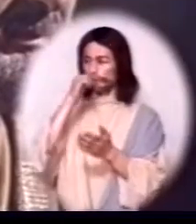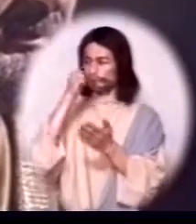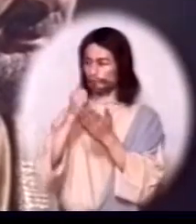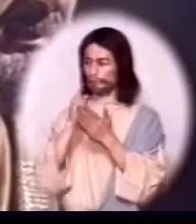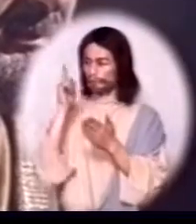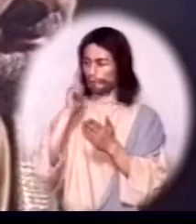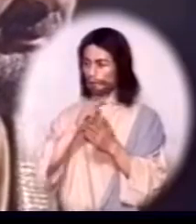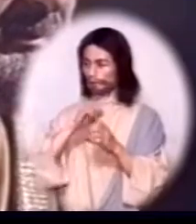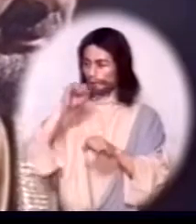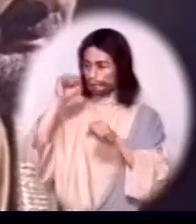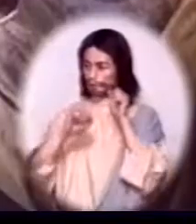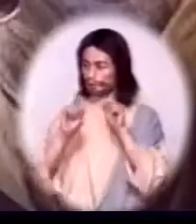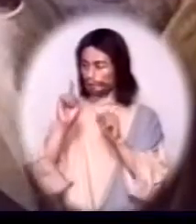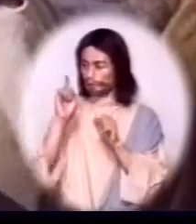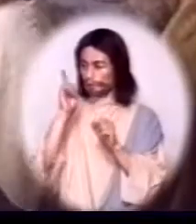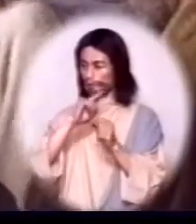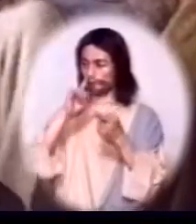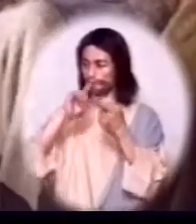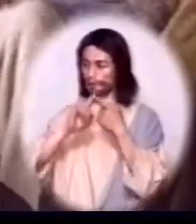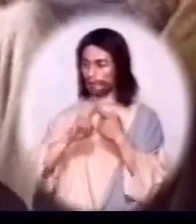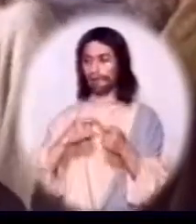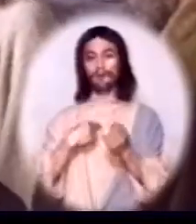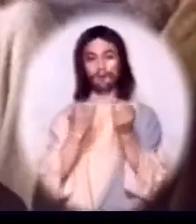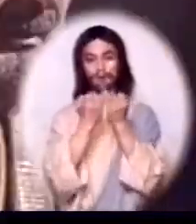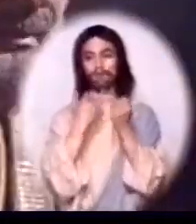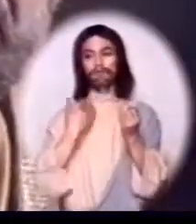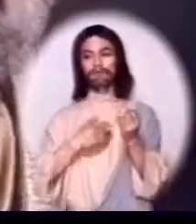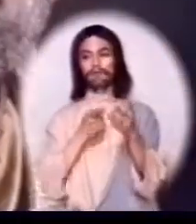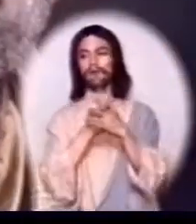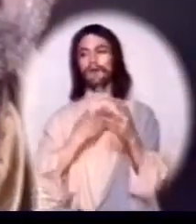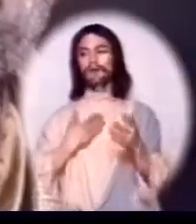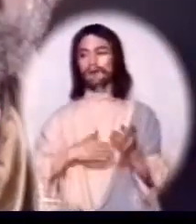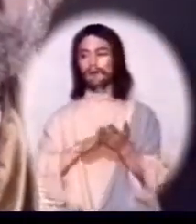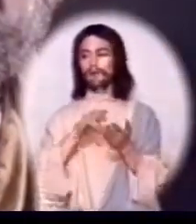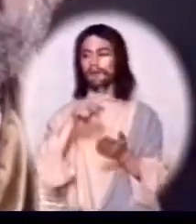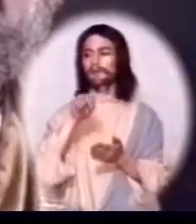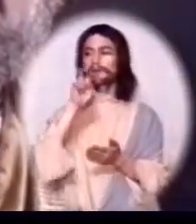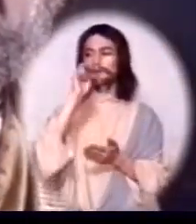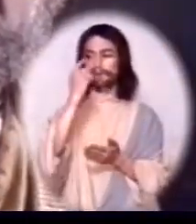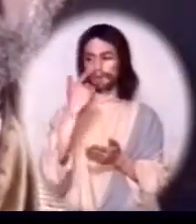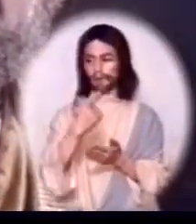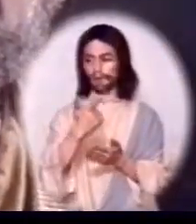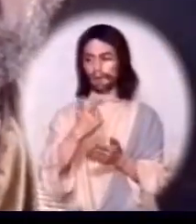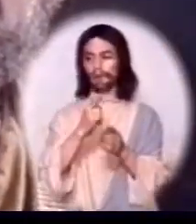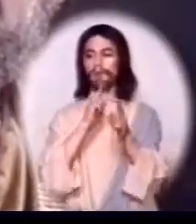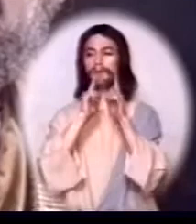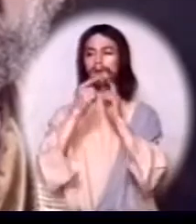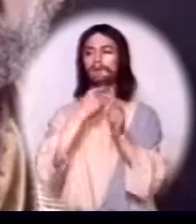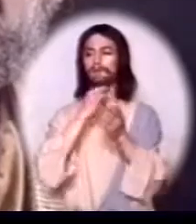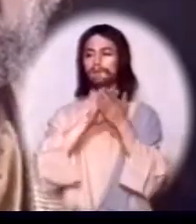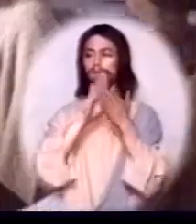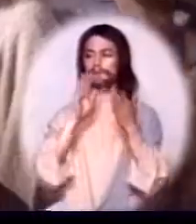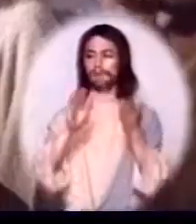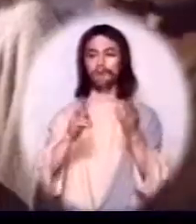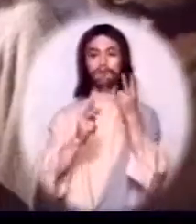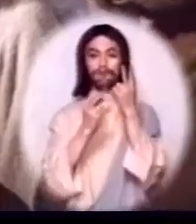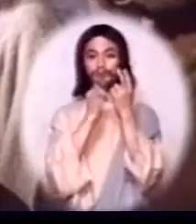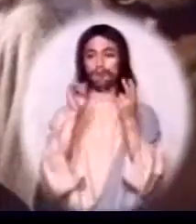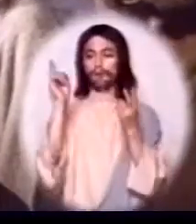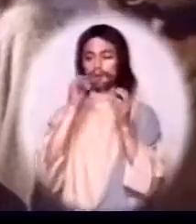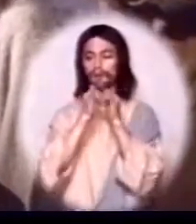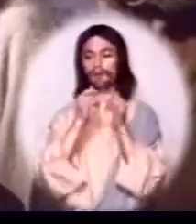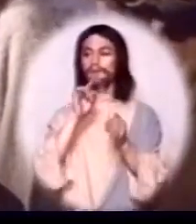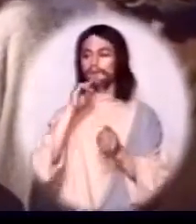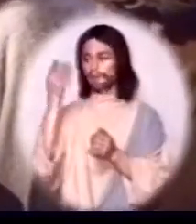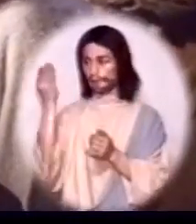어떤 죄악된 삶을 살았는지. 나는 이 여자가 누구인지 안다, 시몬. 할 얘기가 있다. 두